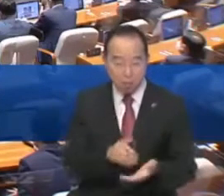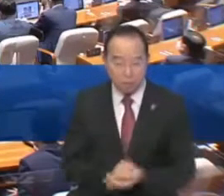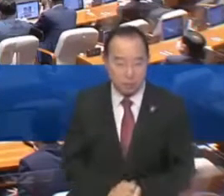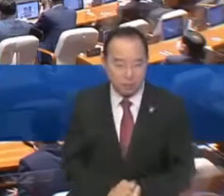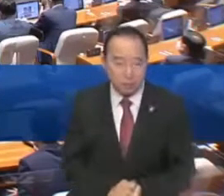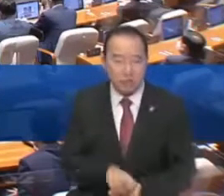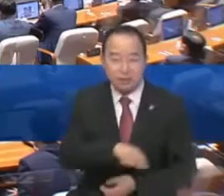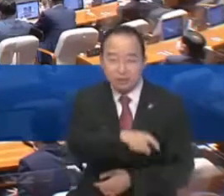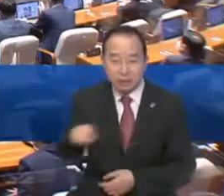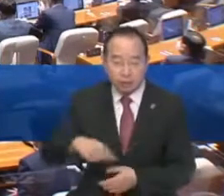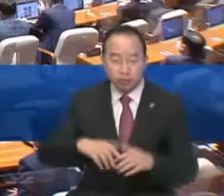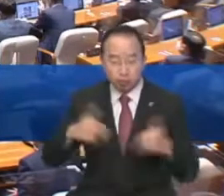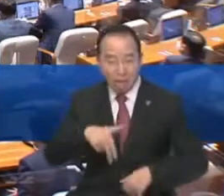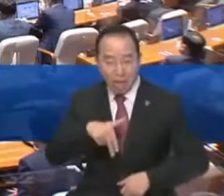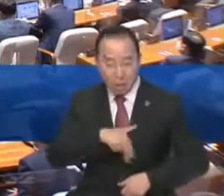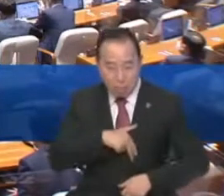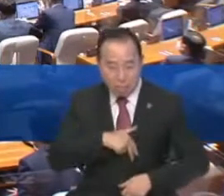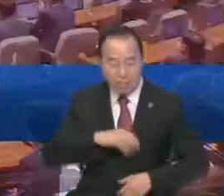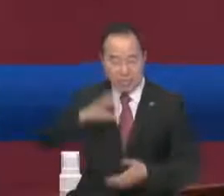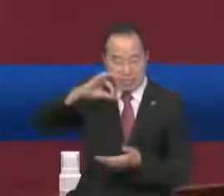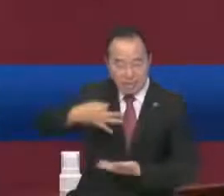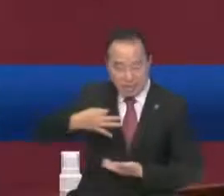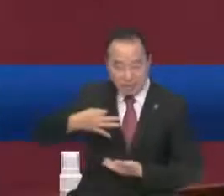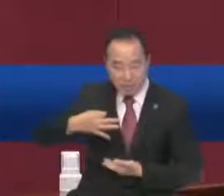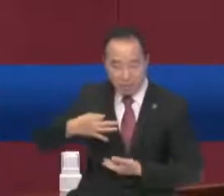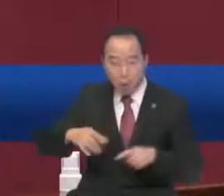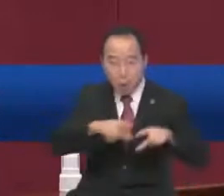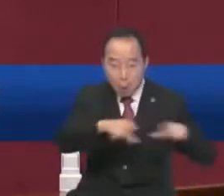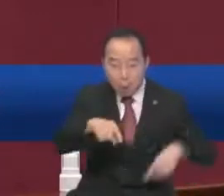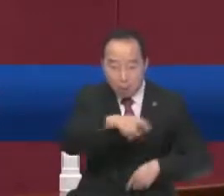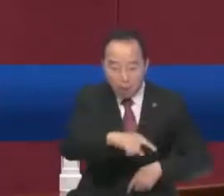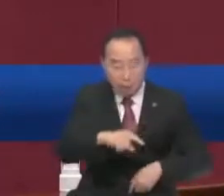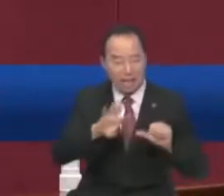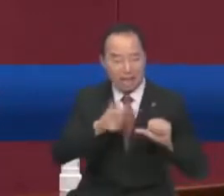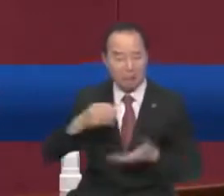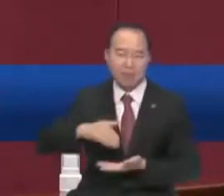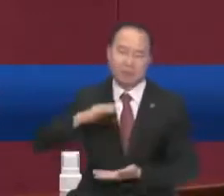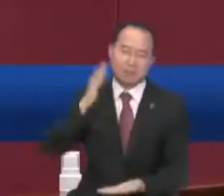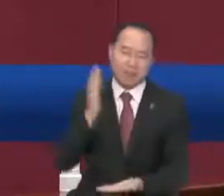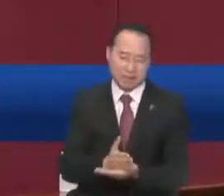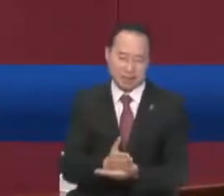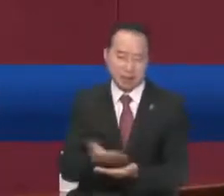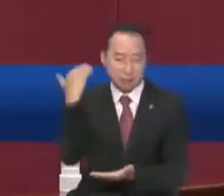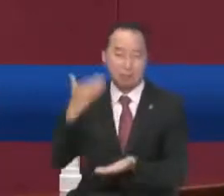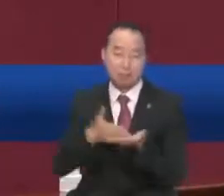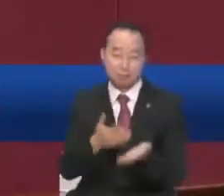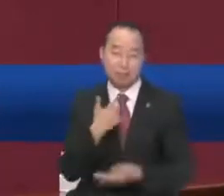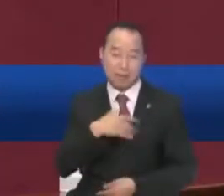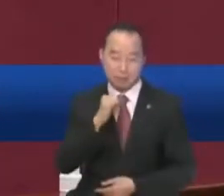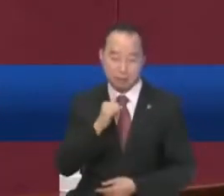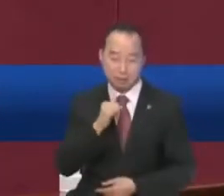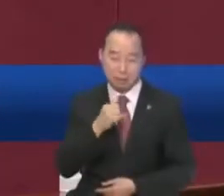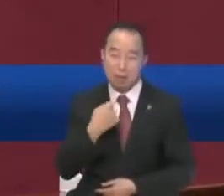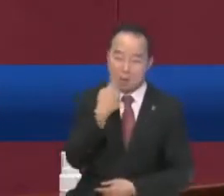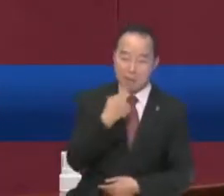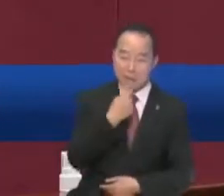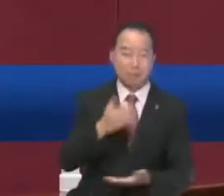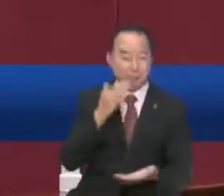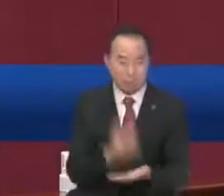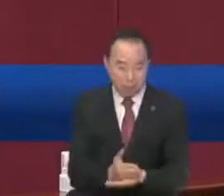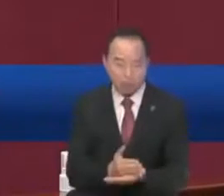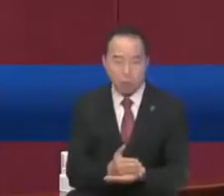못하도록 제안드린 바가 있습니다. 일시적 기부 면피용삭감 말고 보다 책임 있는 고통분담 방안이